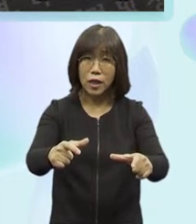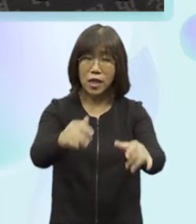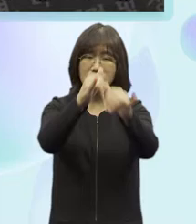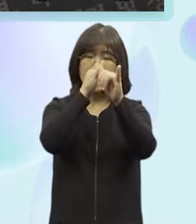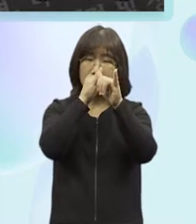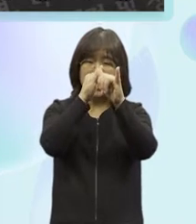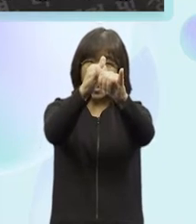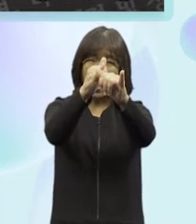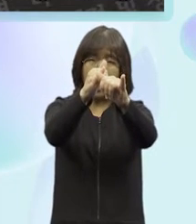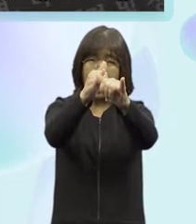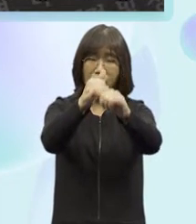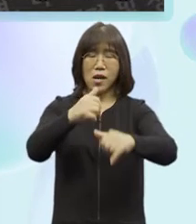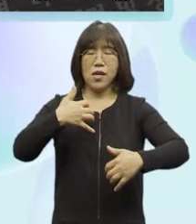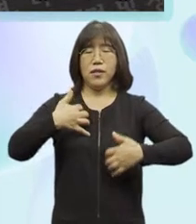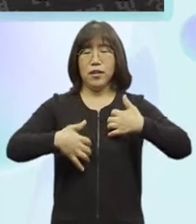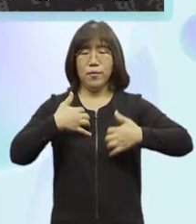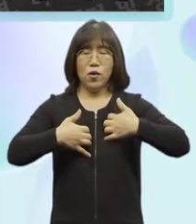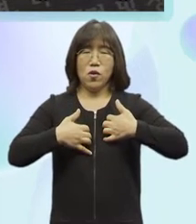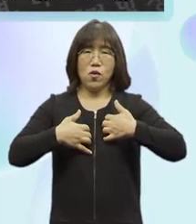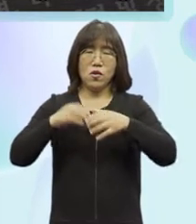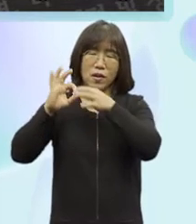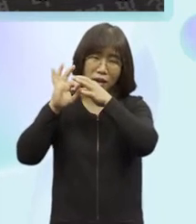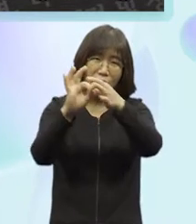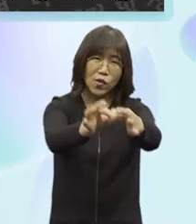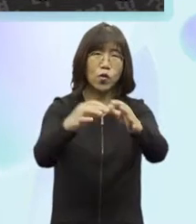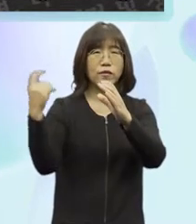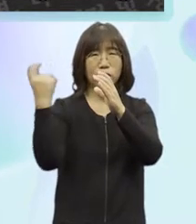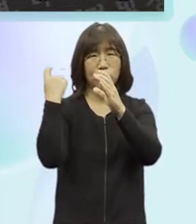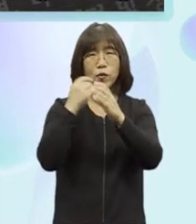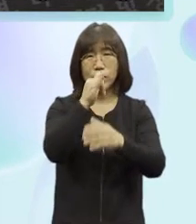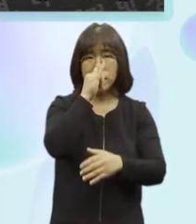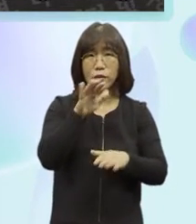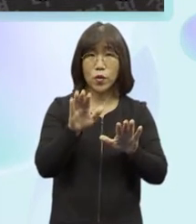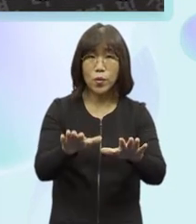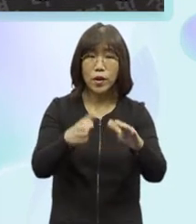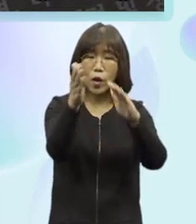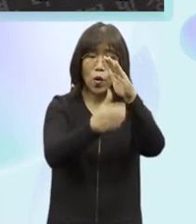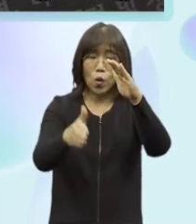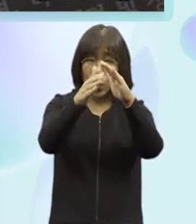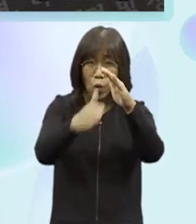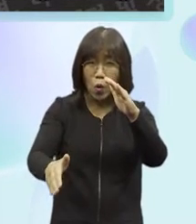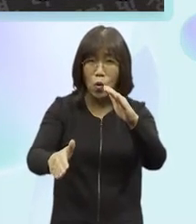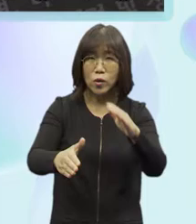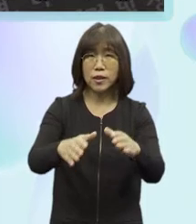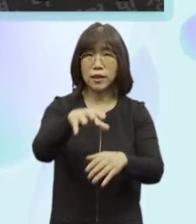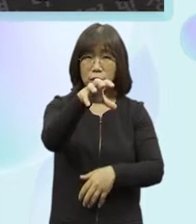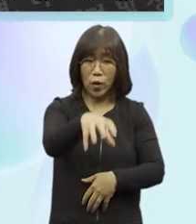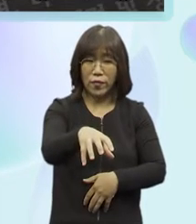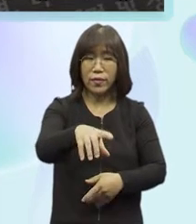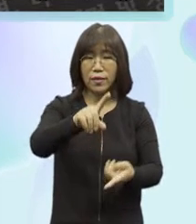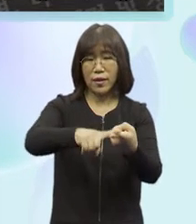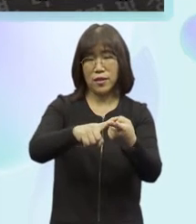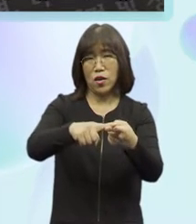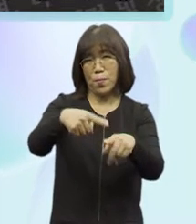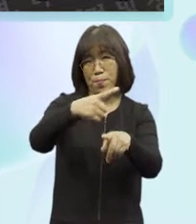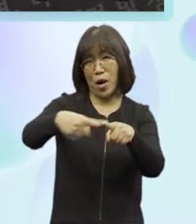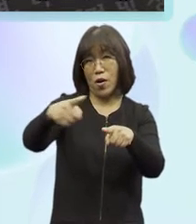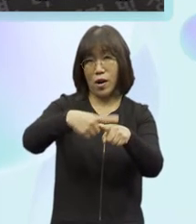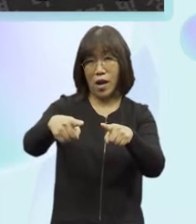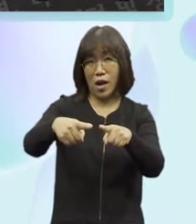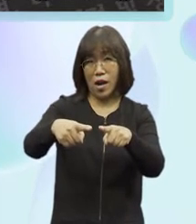강서구의 연이은 수상 소식이 이어지고 있는데요. 이번에는 공공기관의 우수 행정과 사례를 평가하는